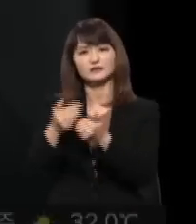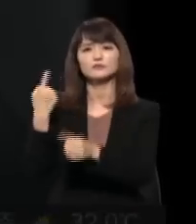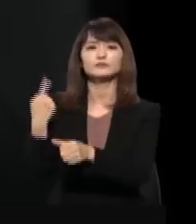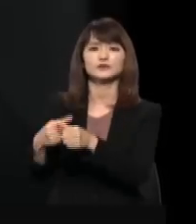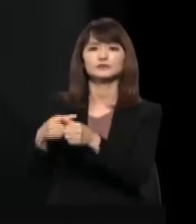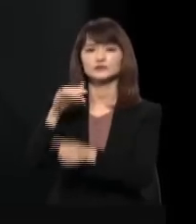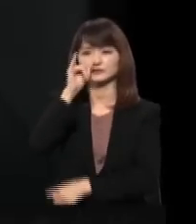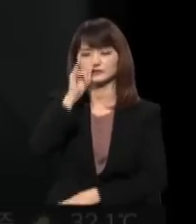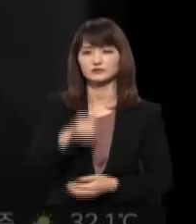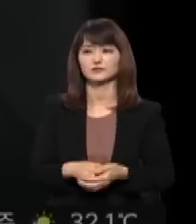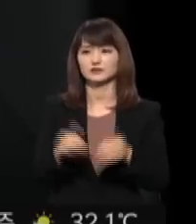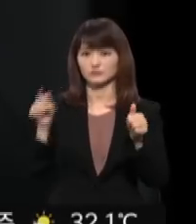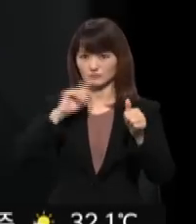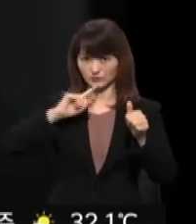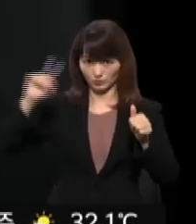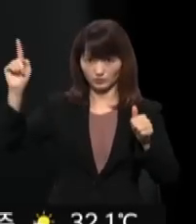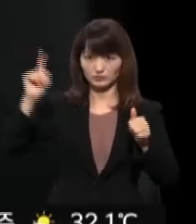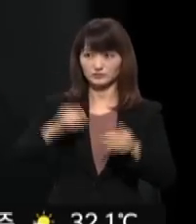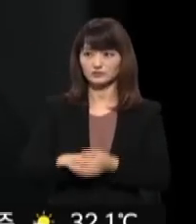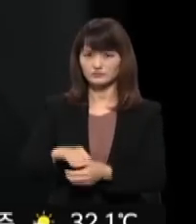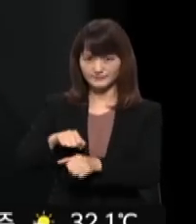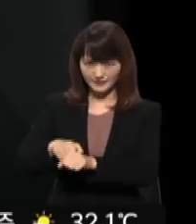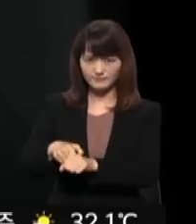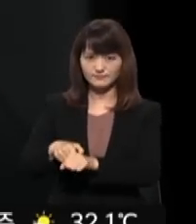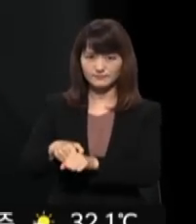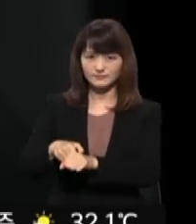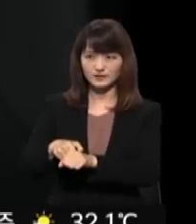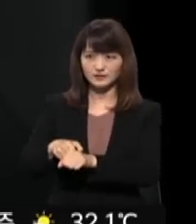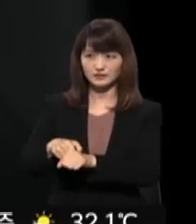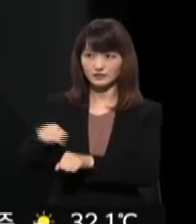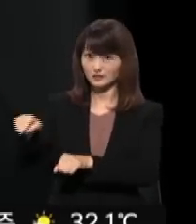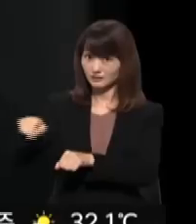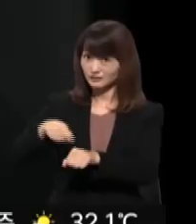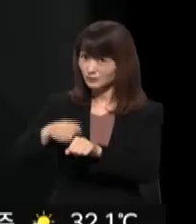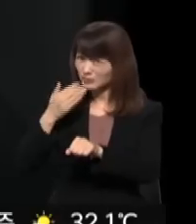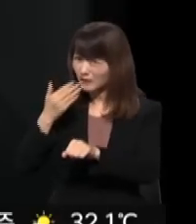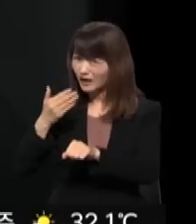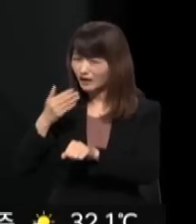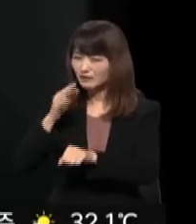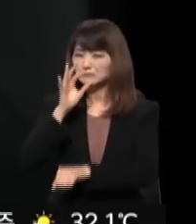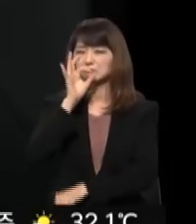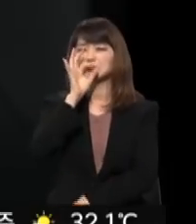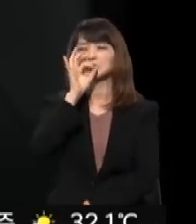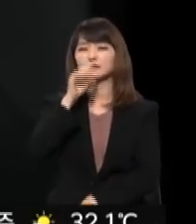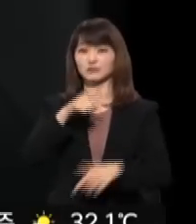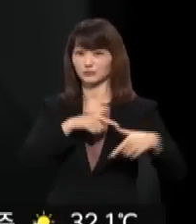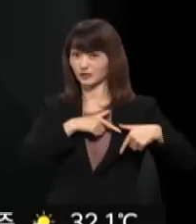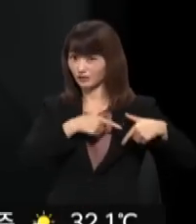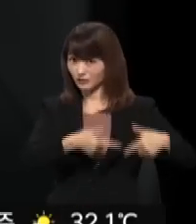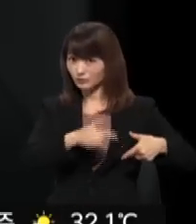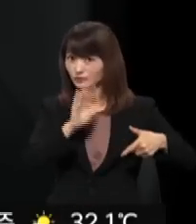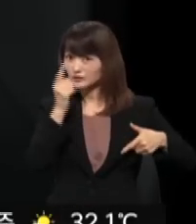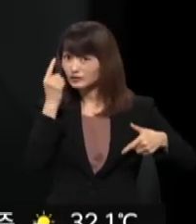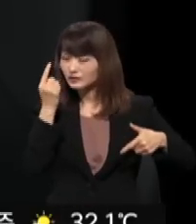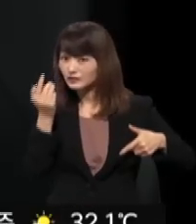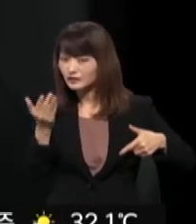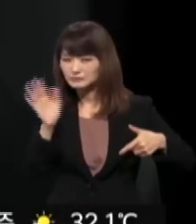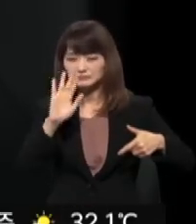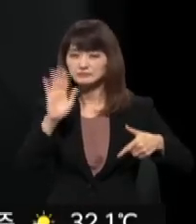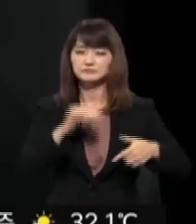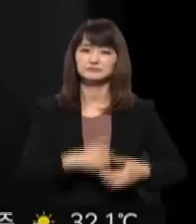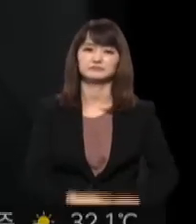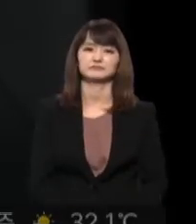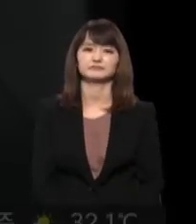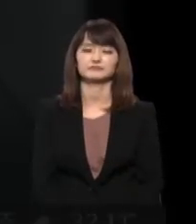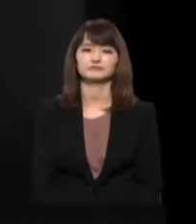있었는데 업적 대응을 해서 처벌할 거야 이걸로 사실 처벌 되겠습니까 이게 명예훼손이 되겠냐고요 저는